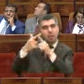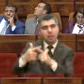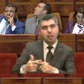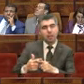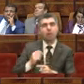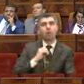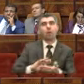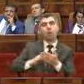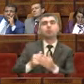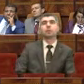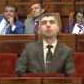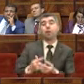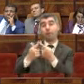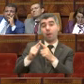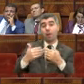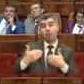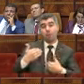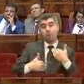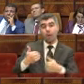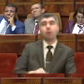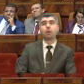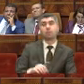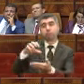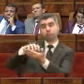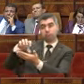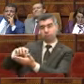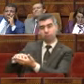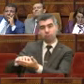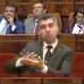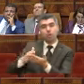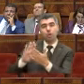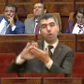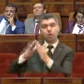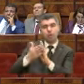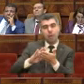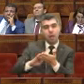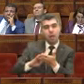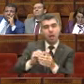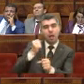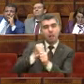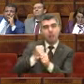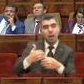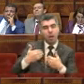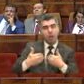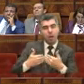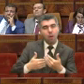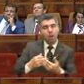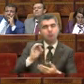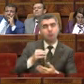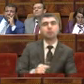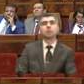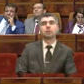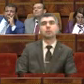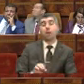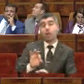للجمعيات الفاعلة في مجال الإعاقة حسب الجهات، تشجيع الجمعيات الفاعلة في مجال الإعاقة. والإجراء اللي